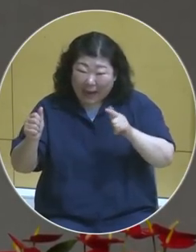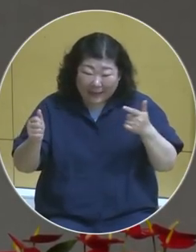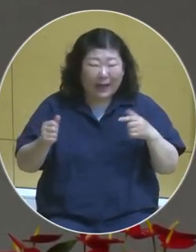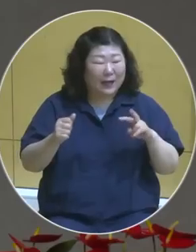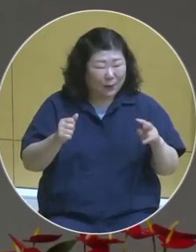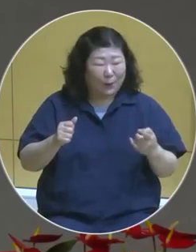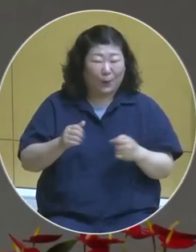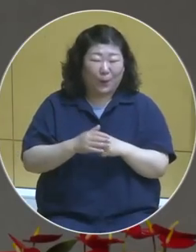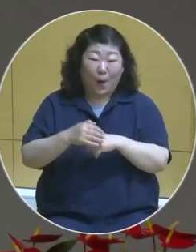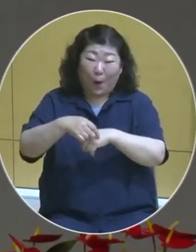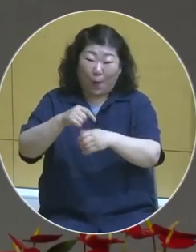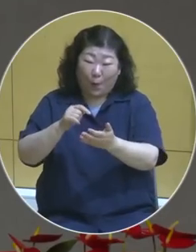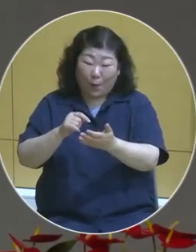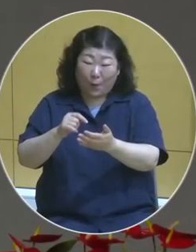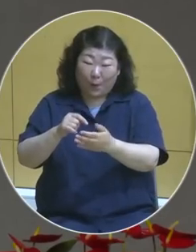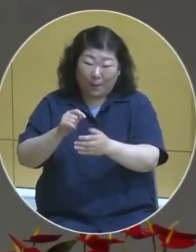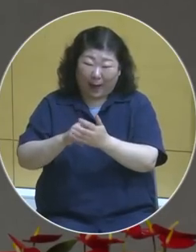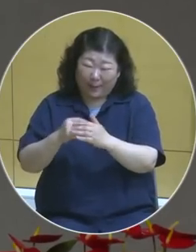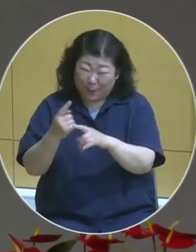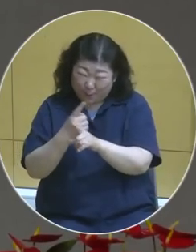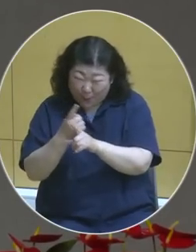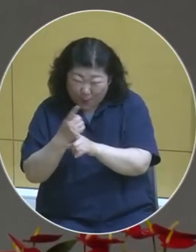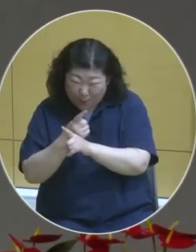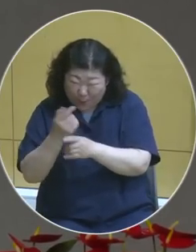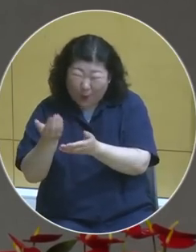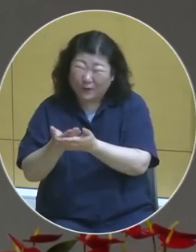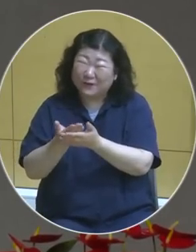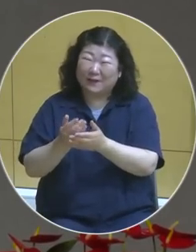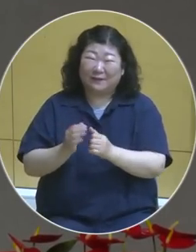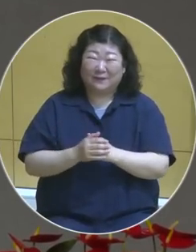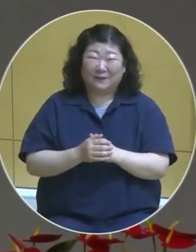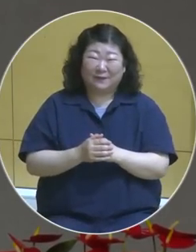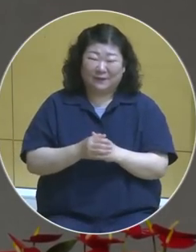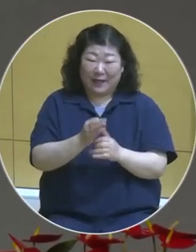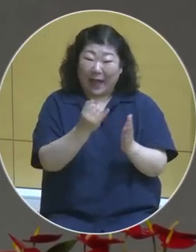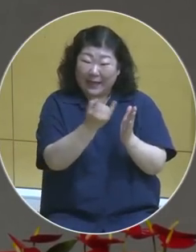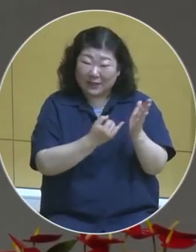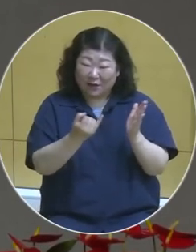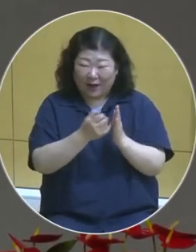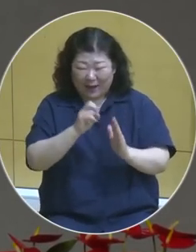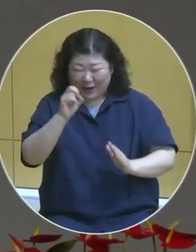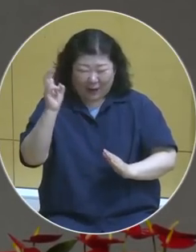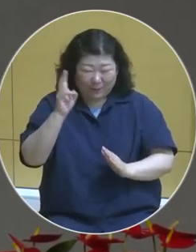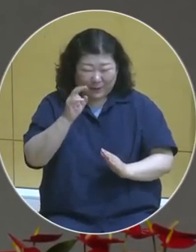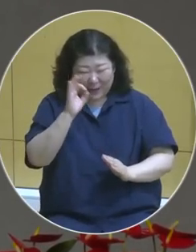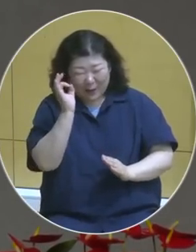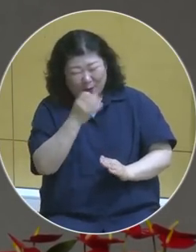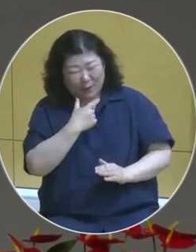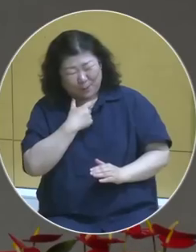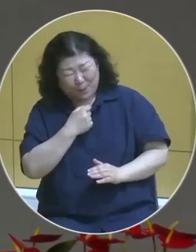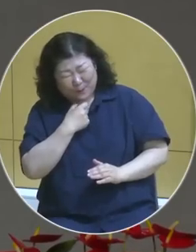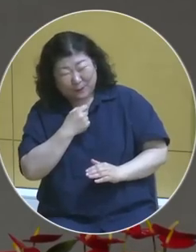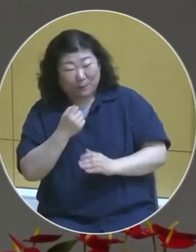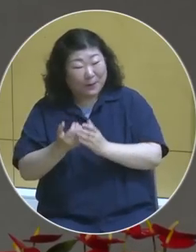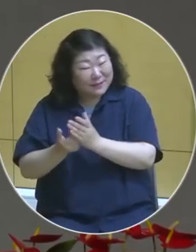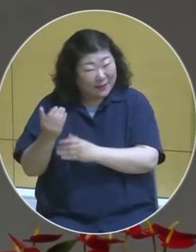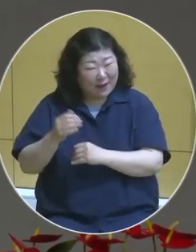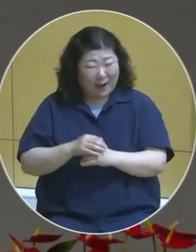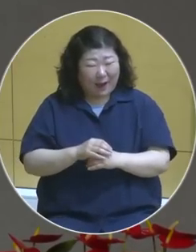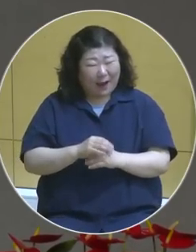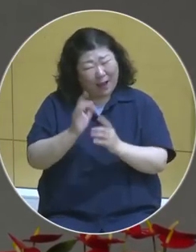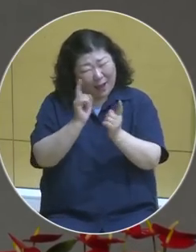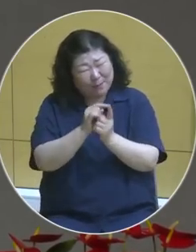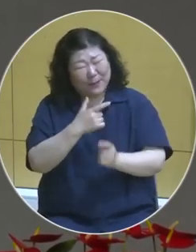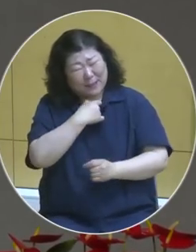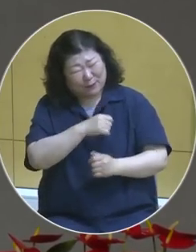마음을 막 하나님께서 움직여 주셔서 에스더가 갑자기 보고 싶다, 에스터를 만났으면